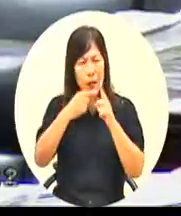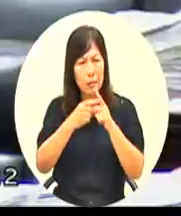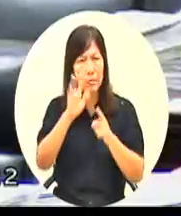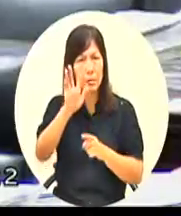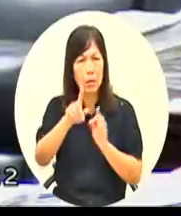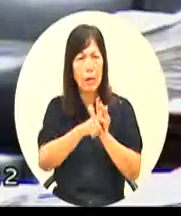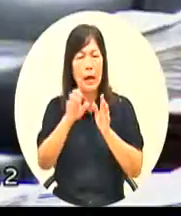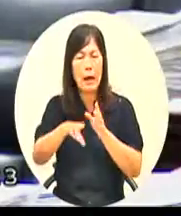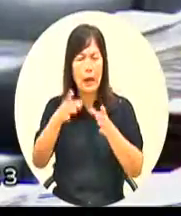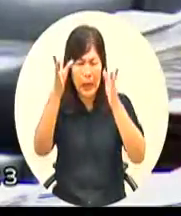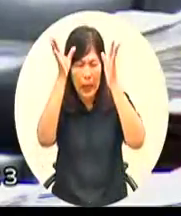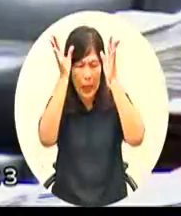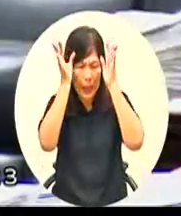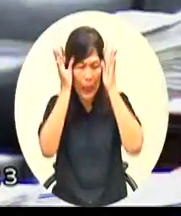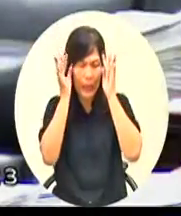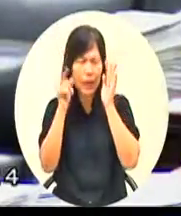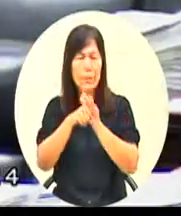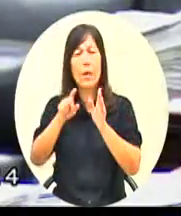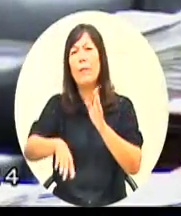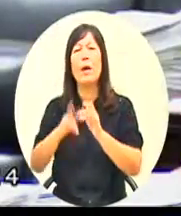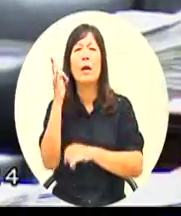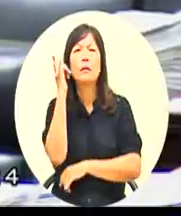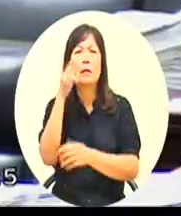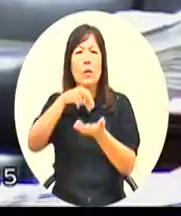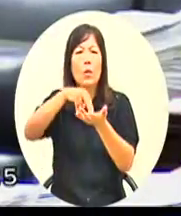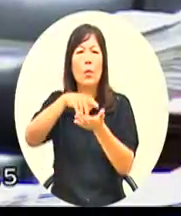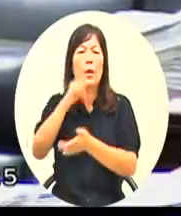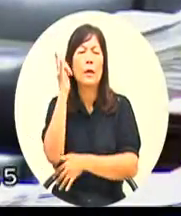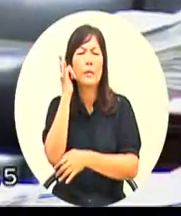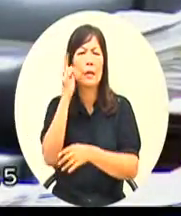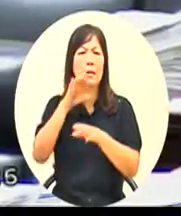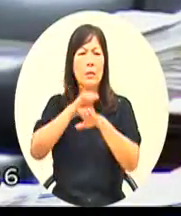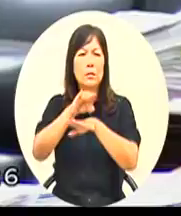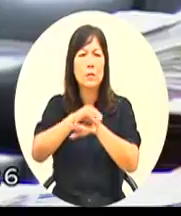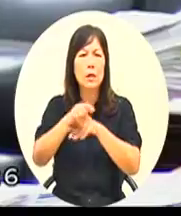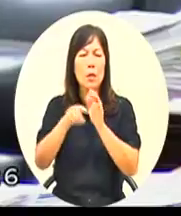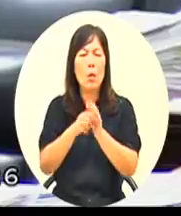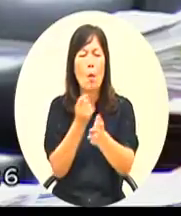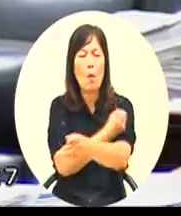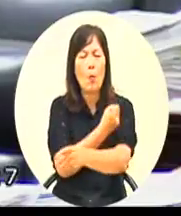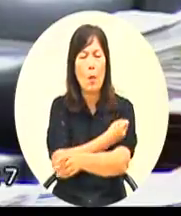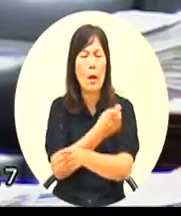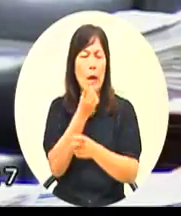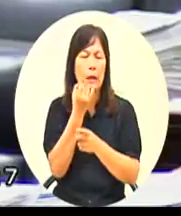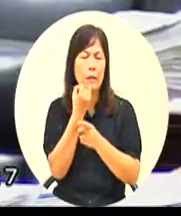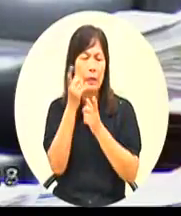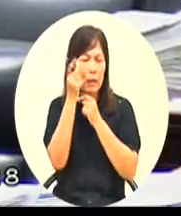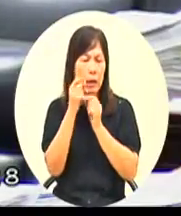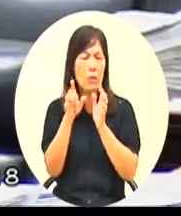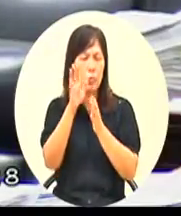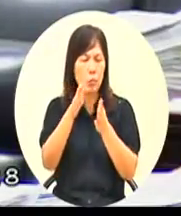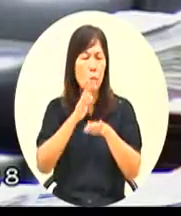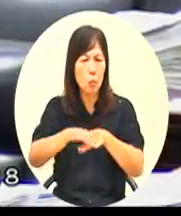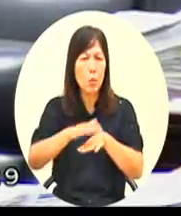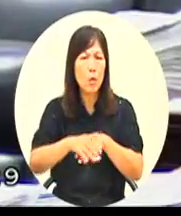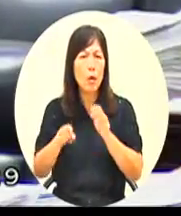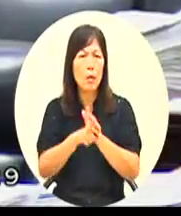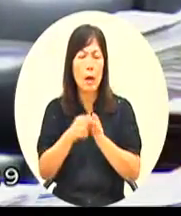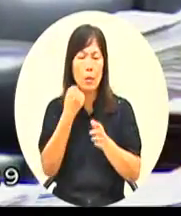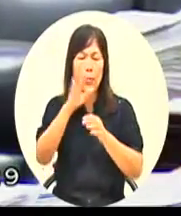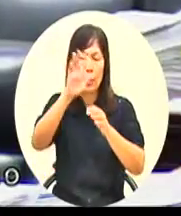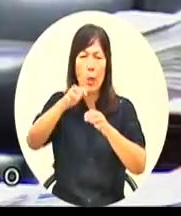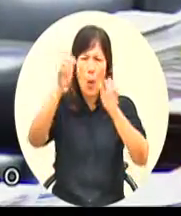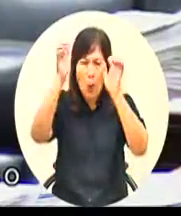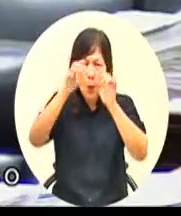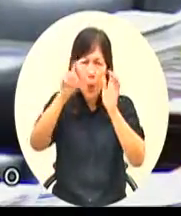边天气一热的时候，你叫他们站在那边候车，实在是很辛苦也很可怜，那遮风避雨。那边如果说突然来